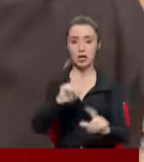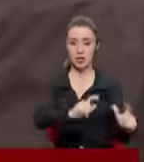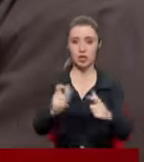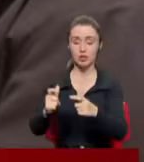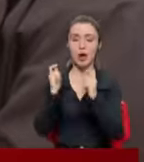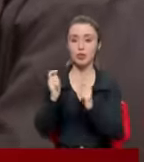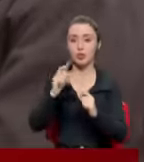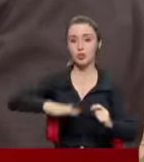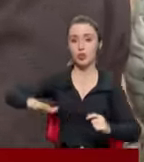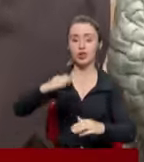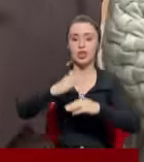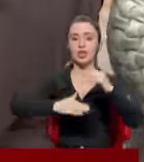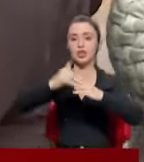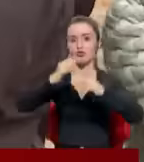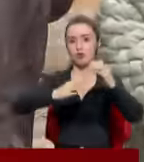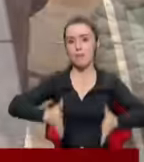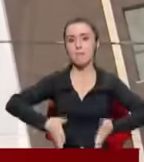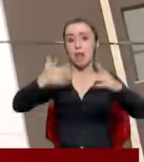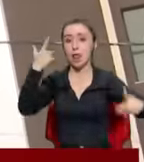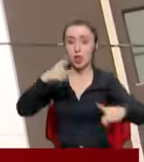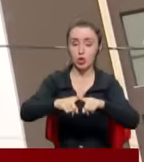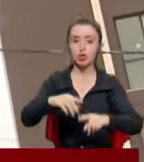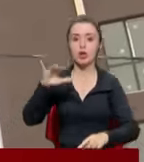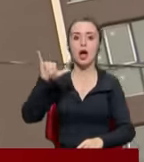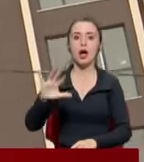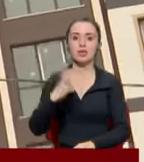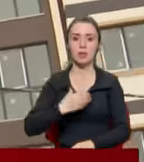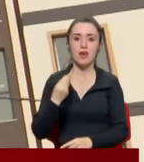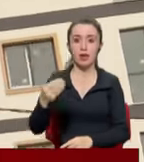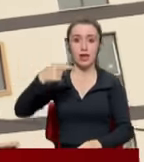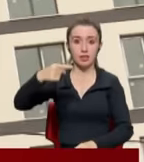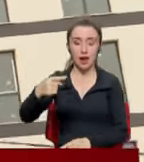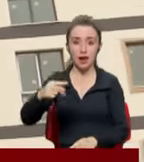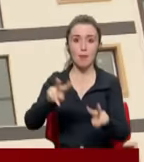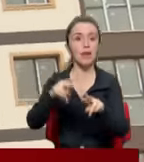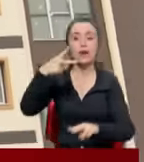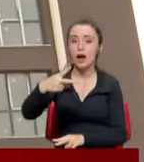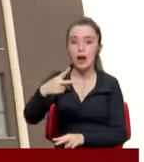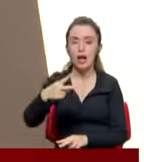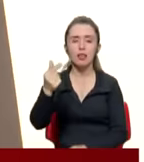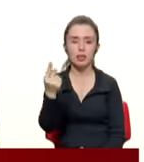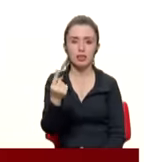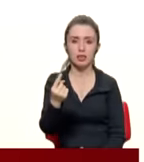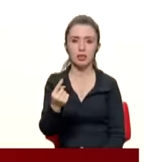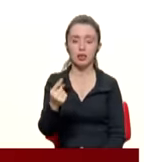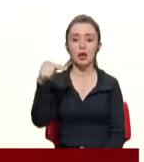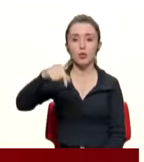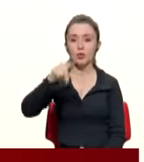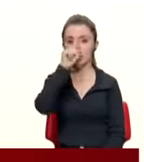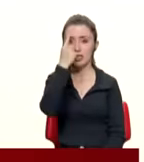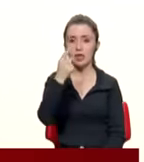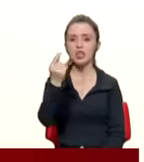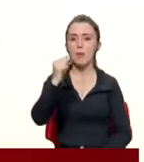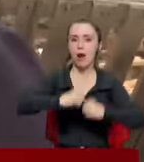zorunda kaldıkları bölgede inşa edilen binalar lüks hak sahiplerine verilecek dairelerin metrekaresi ise az Burada sadece